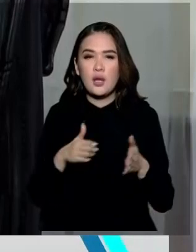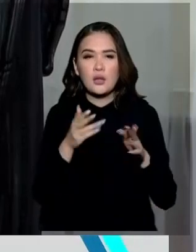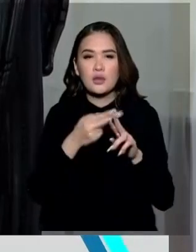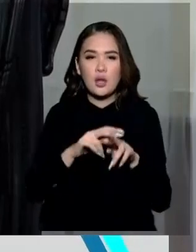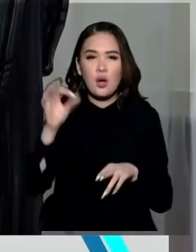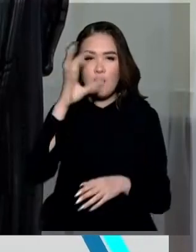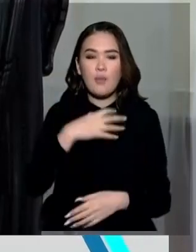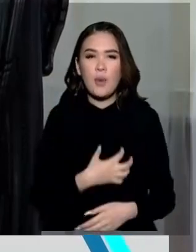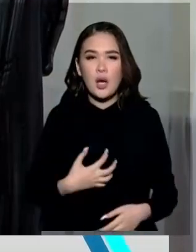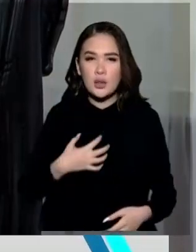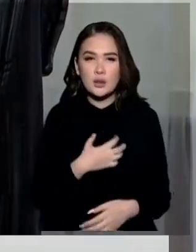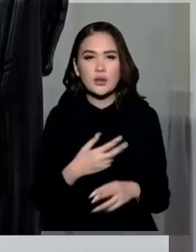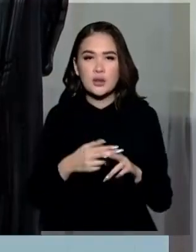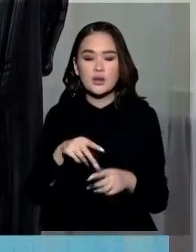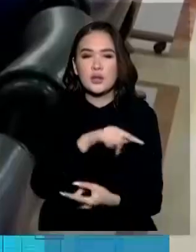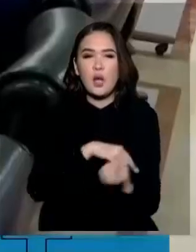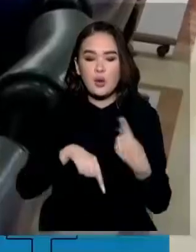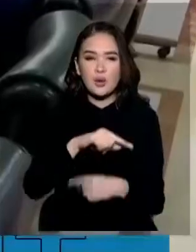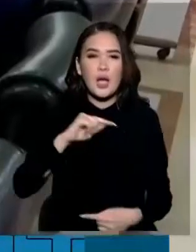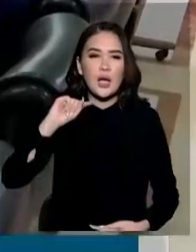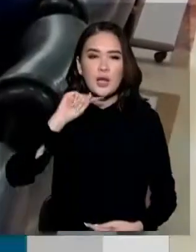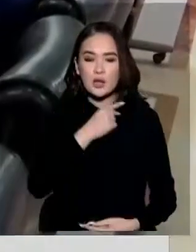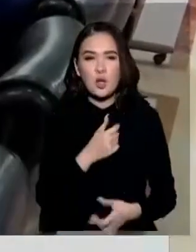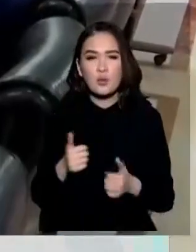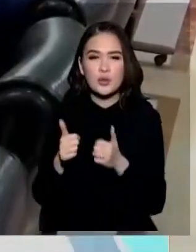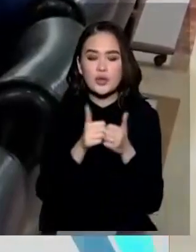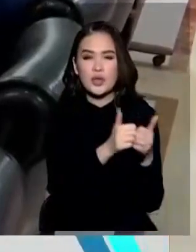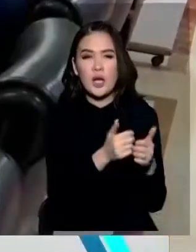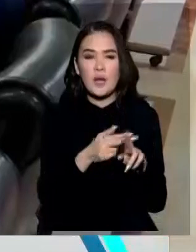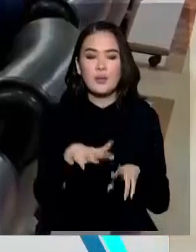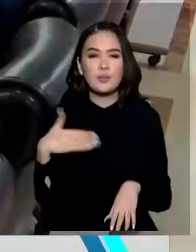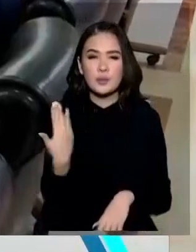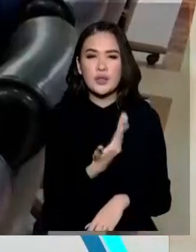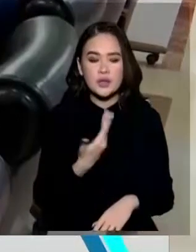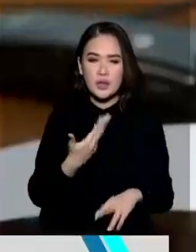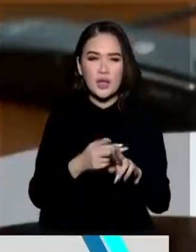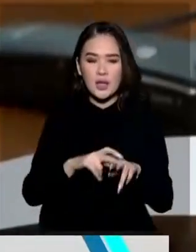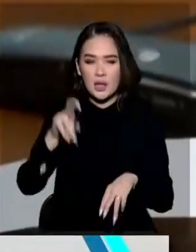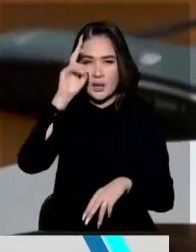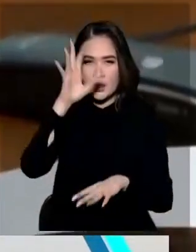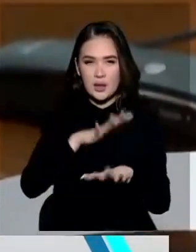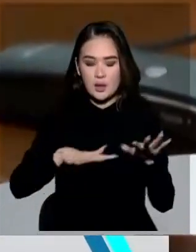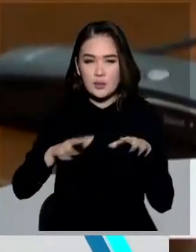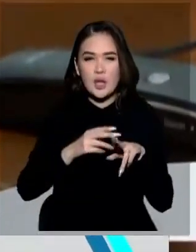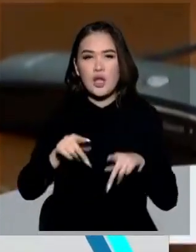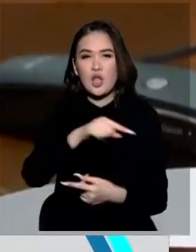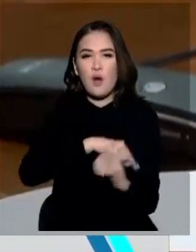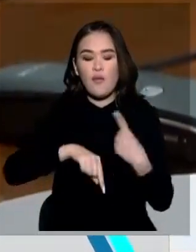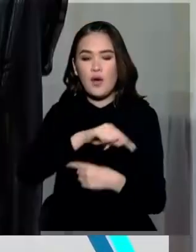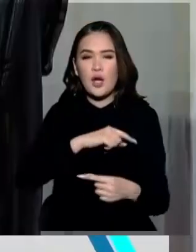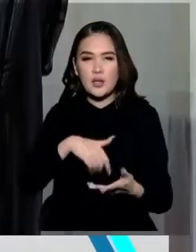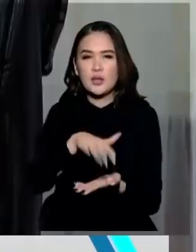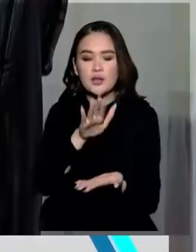шығанағындағы маңызды сауда экономикалық серіктесі. Біздің елдеріміз арасындағы тауар айналымы өткен